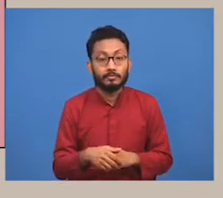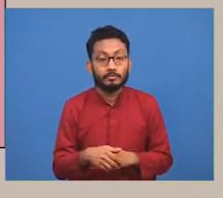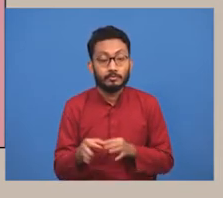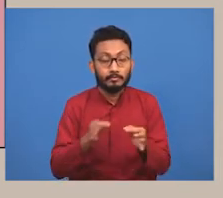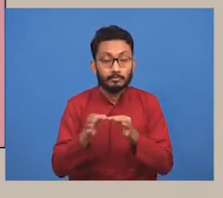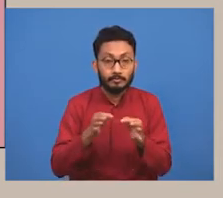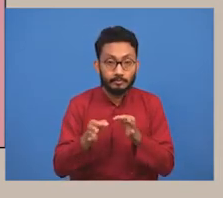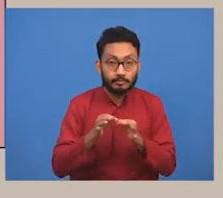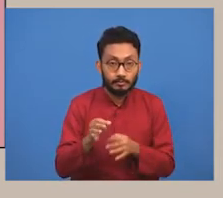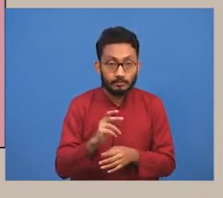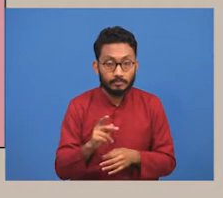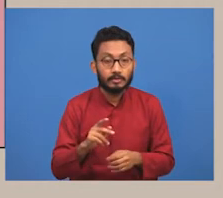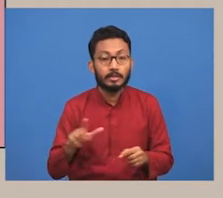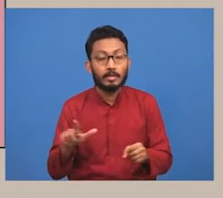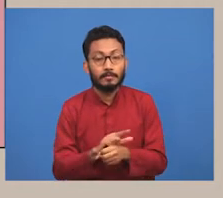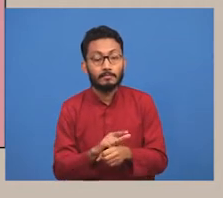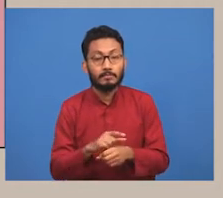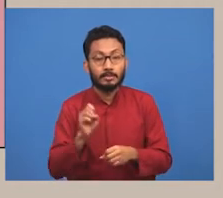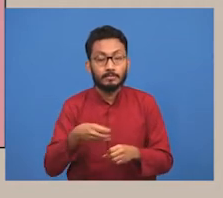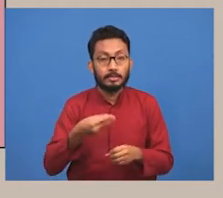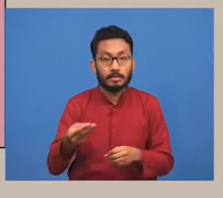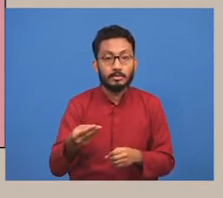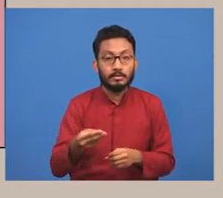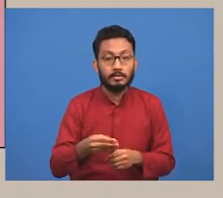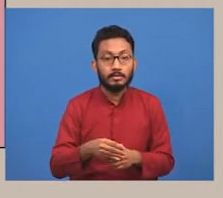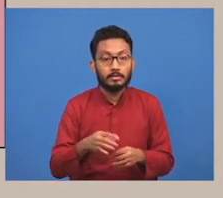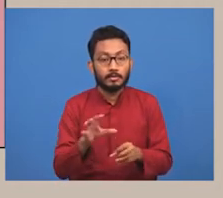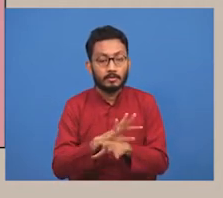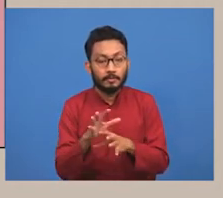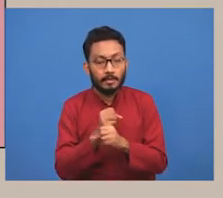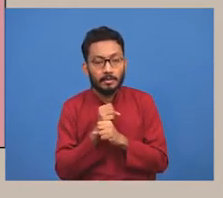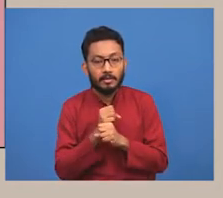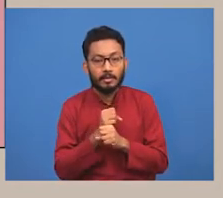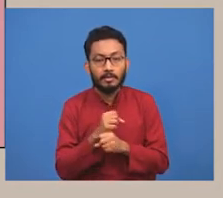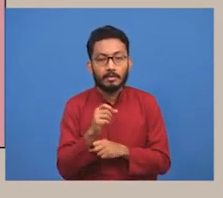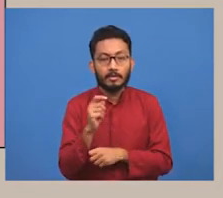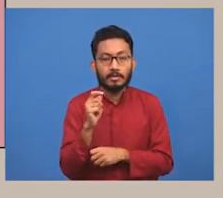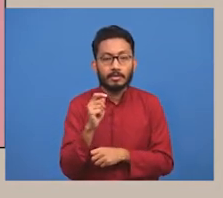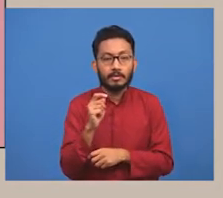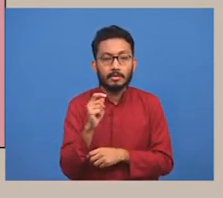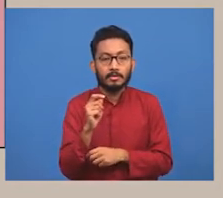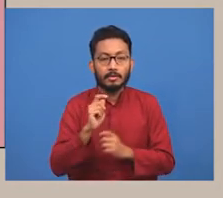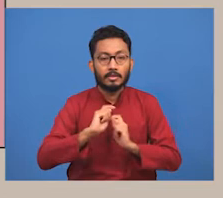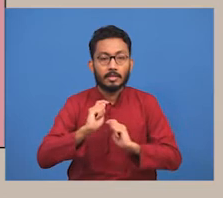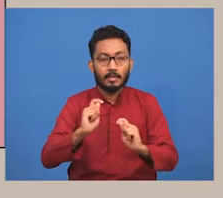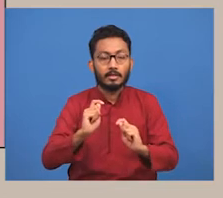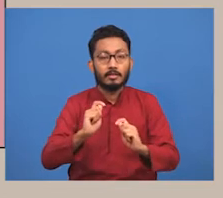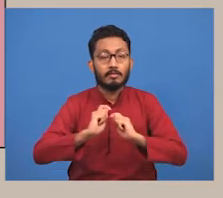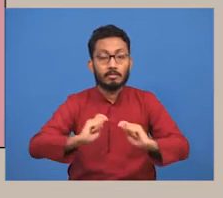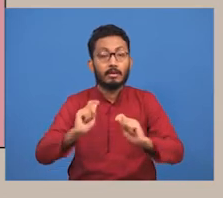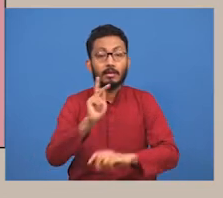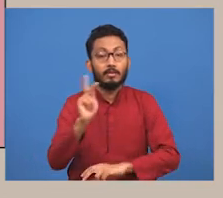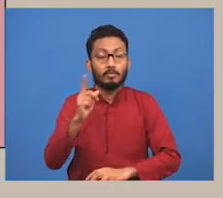kepada huraian tadi, iaitu tidak diambil tindakan oleh orang Islam untuk